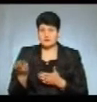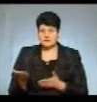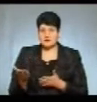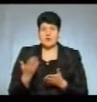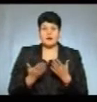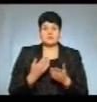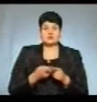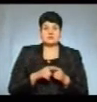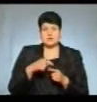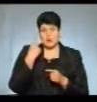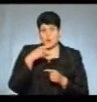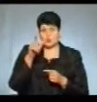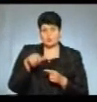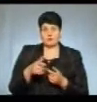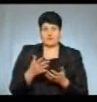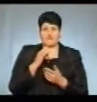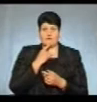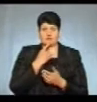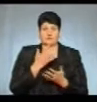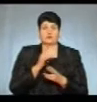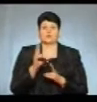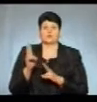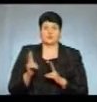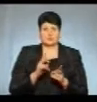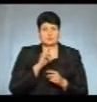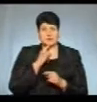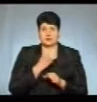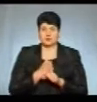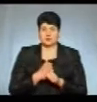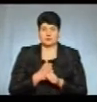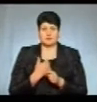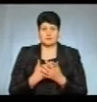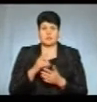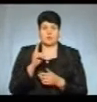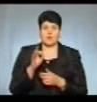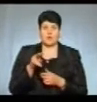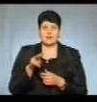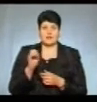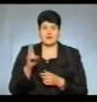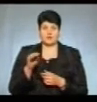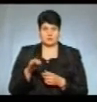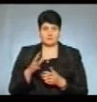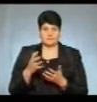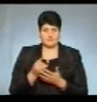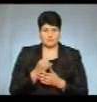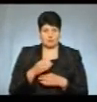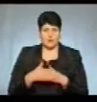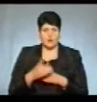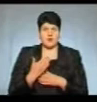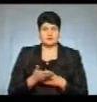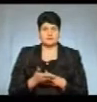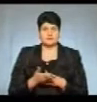якась особа, яку важко встановити, то це дуже, дуже складно буде зробити. Ну, колекторів вдавалося покарати за такі подібні речі?